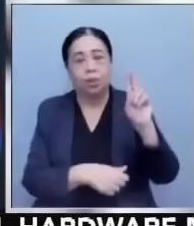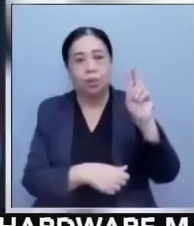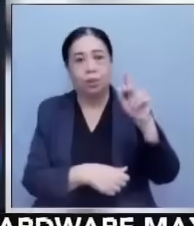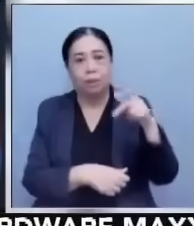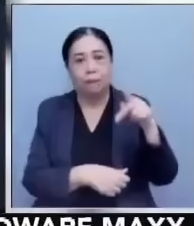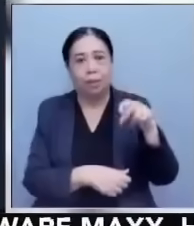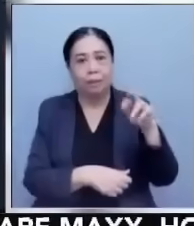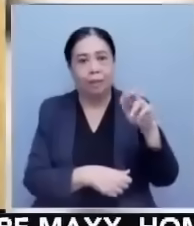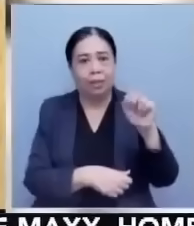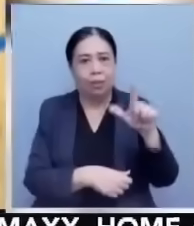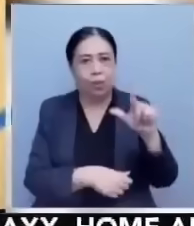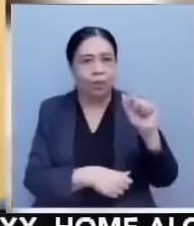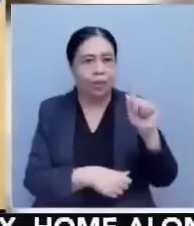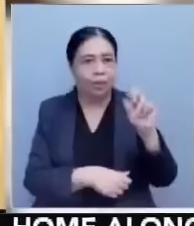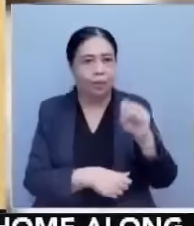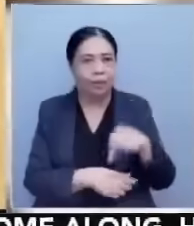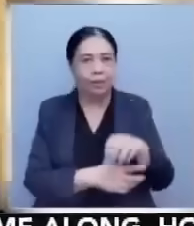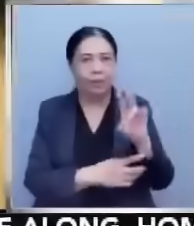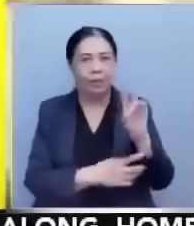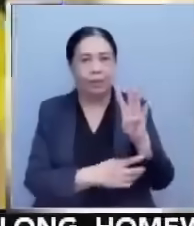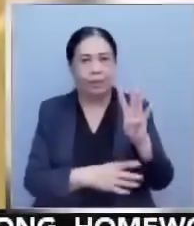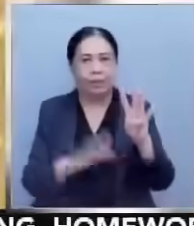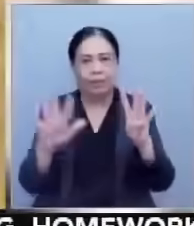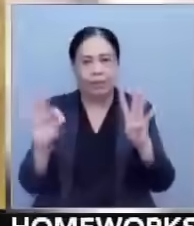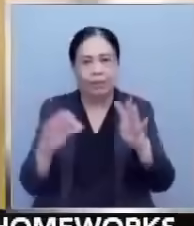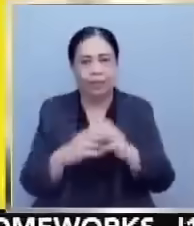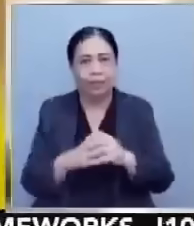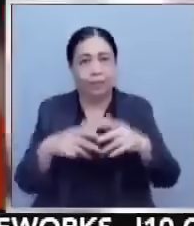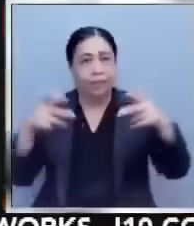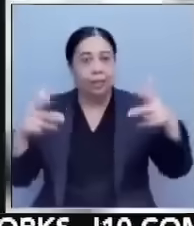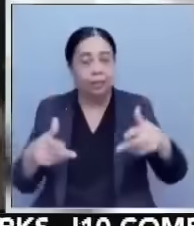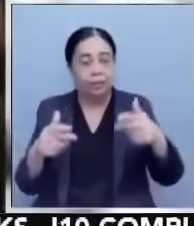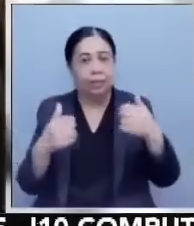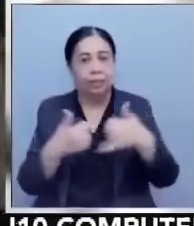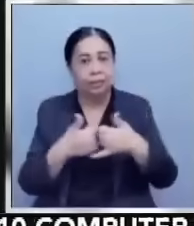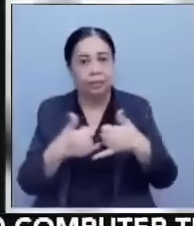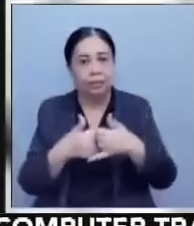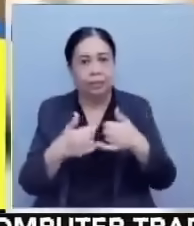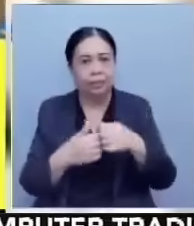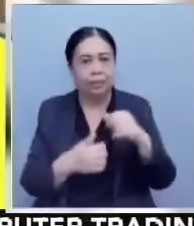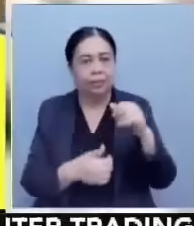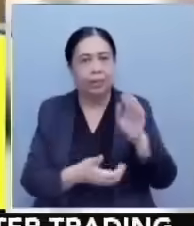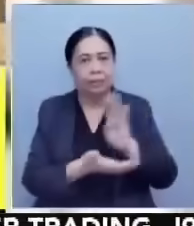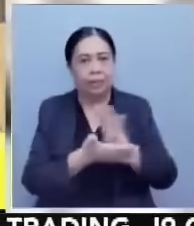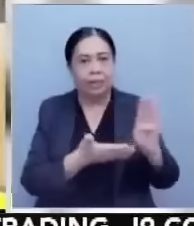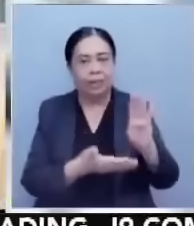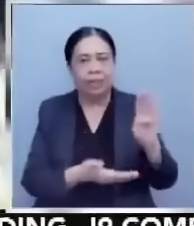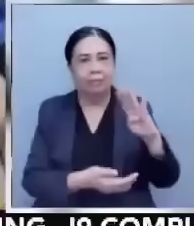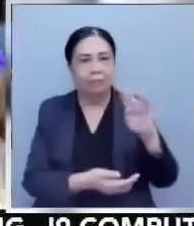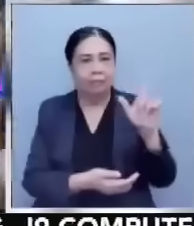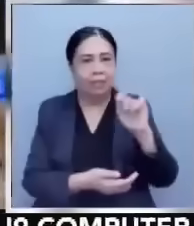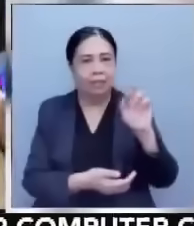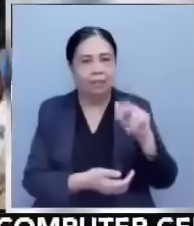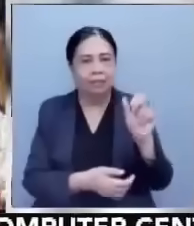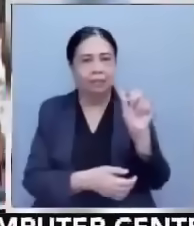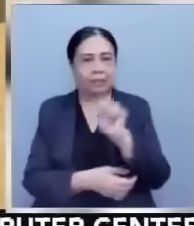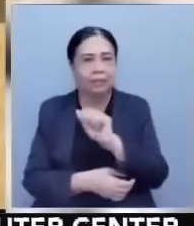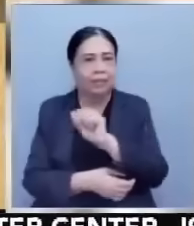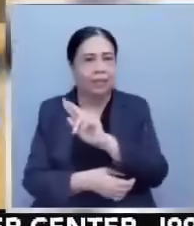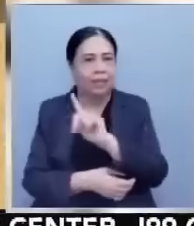na 74-59. Sa Game 3, nanaig ang Benilde Blazers kontra Arellano Chiefs sa score